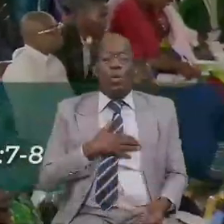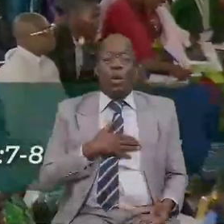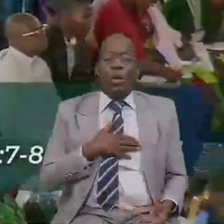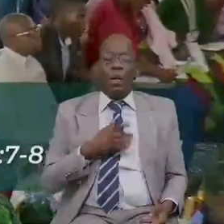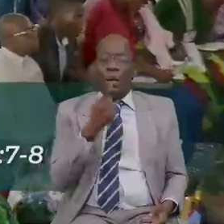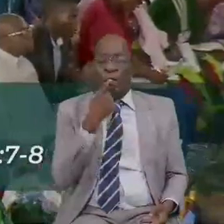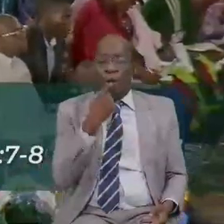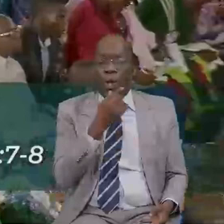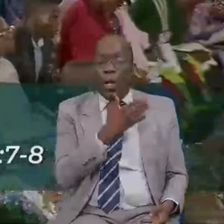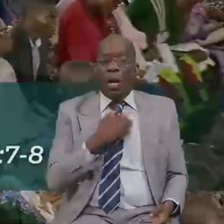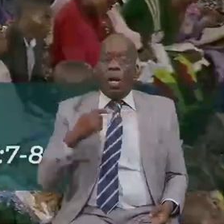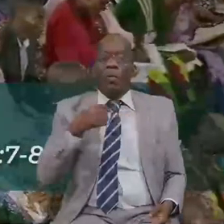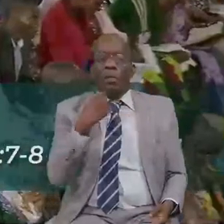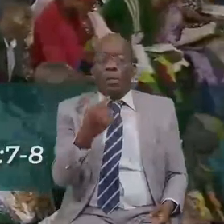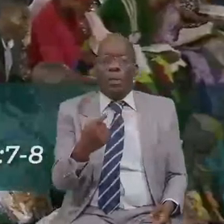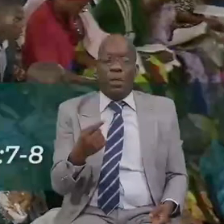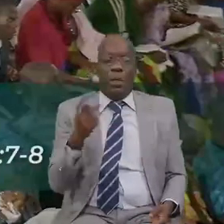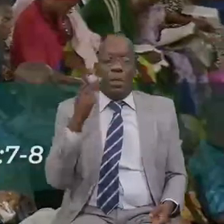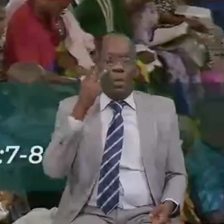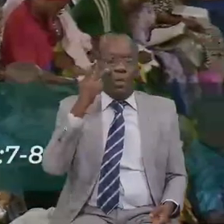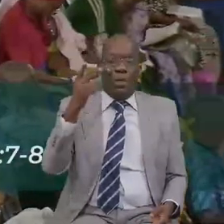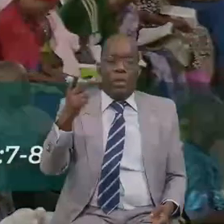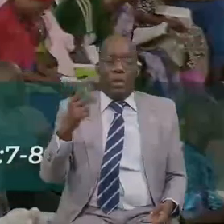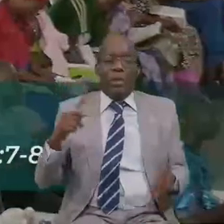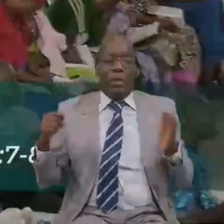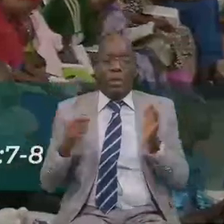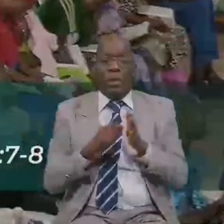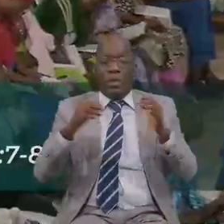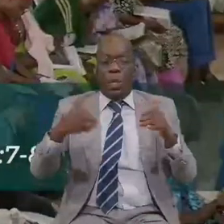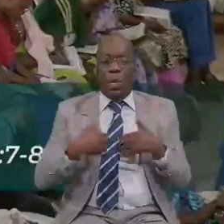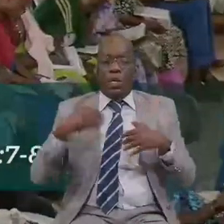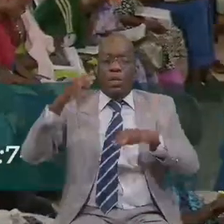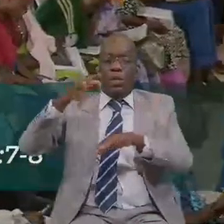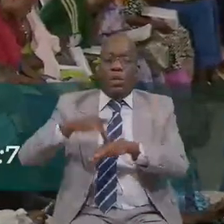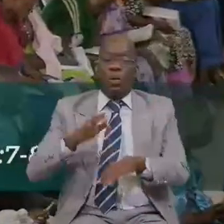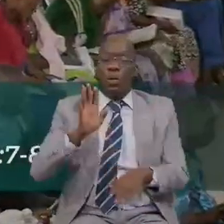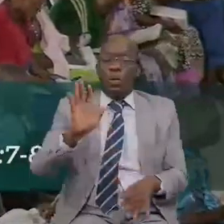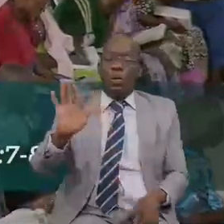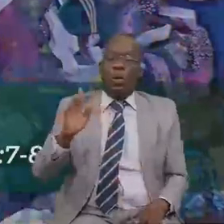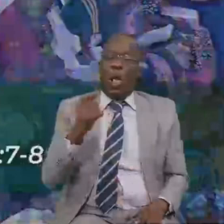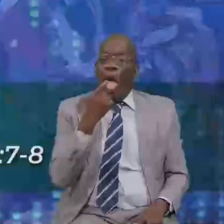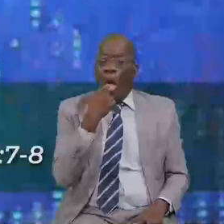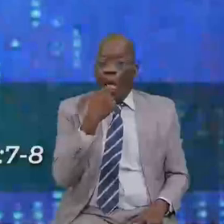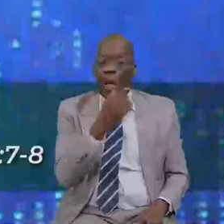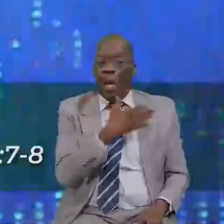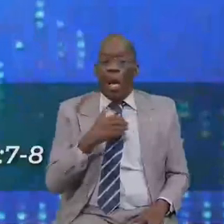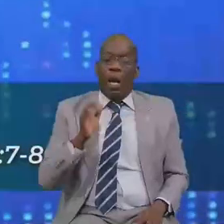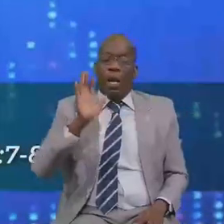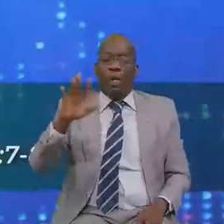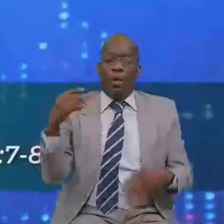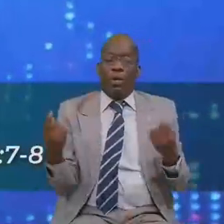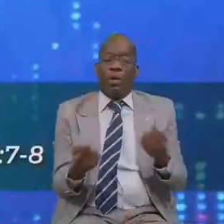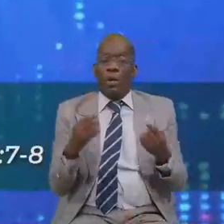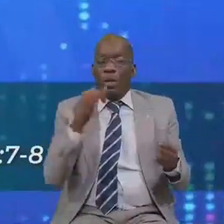et dit, ceci a touché tes lèvres, ton iniquité est